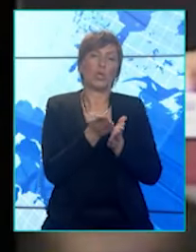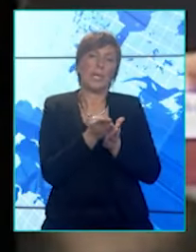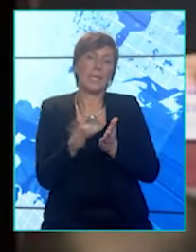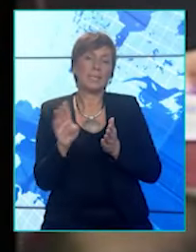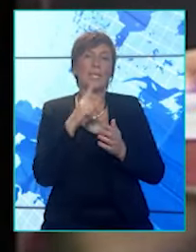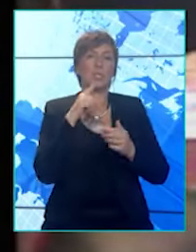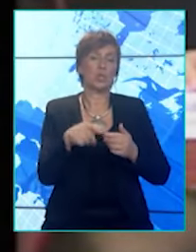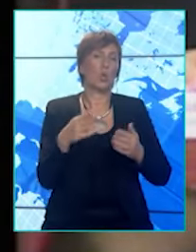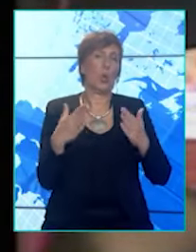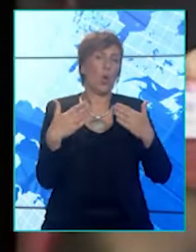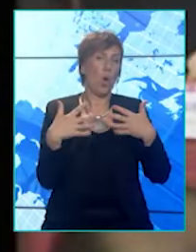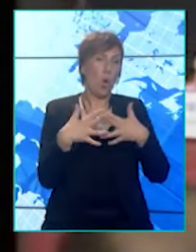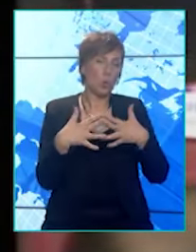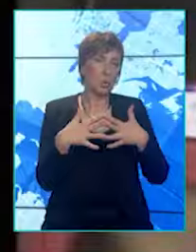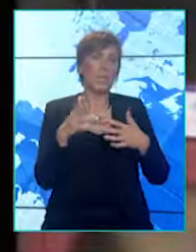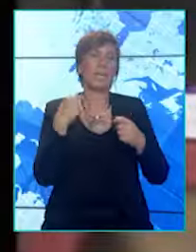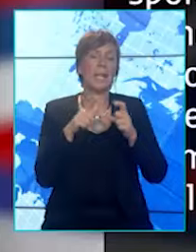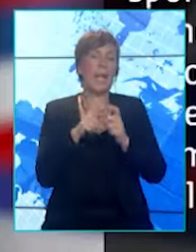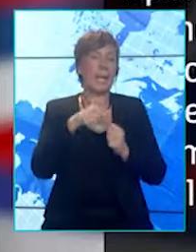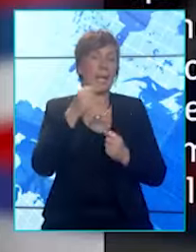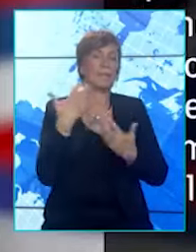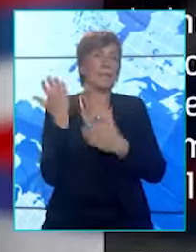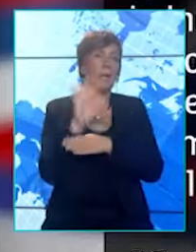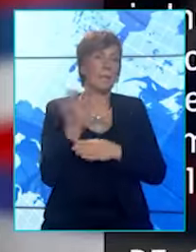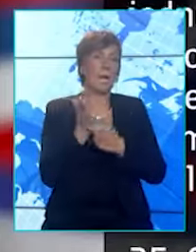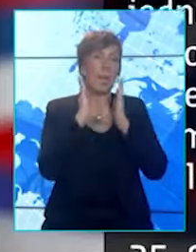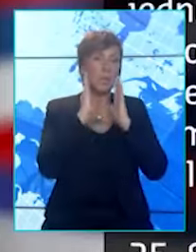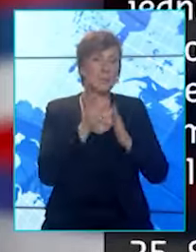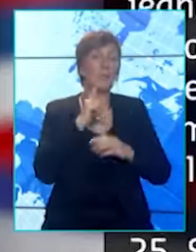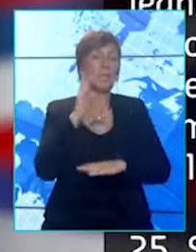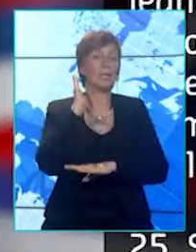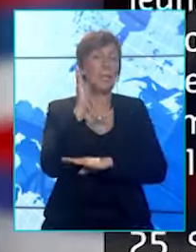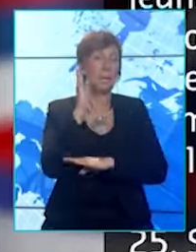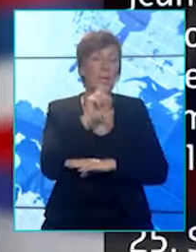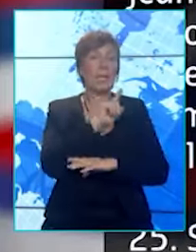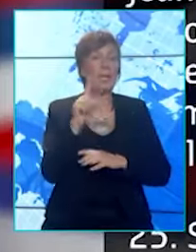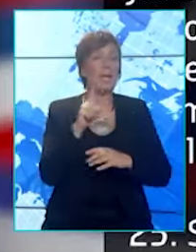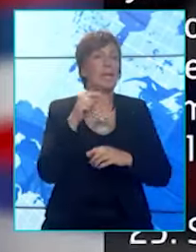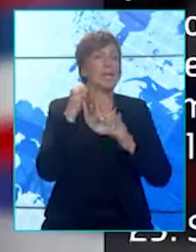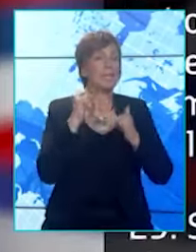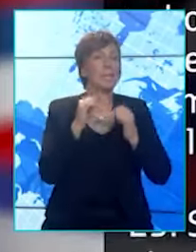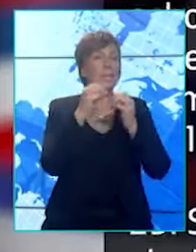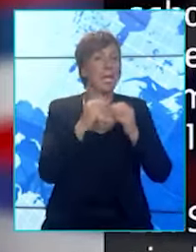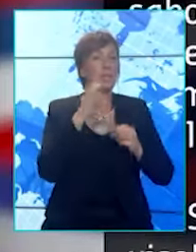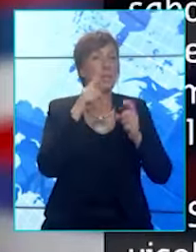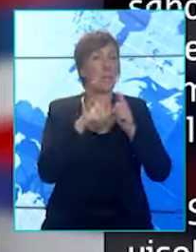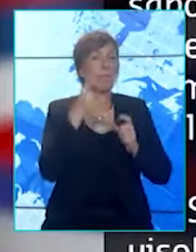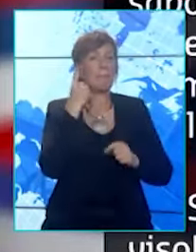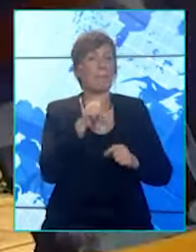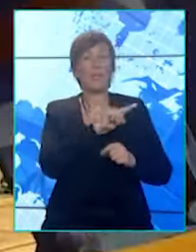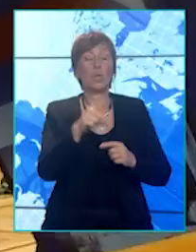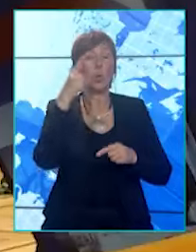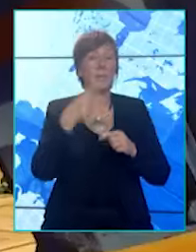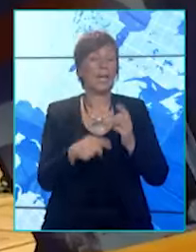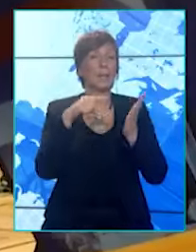ugovornog odnosa. Dakle, jasno je da deklaracija predstavljena kao smjernica za budućnost nedvosmisleno sadržajem od prve do posljednje